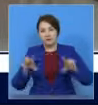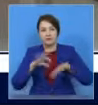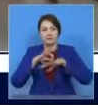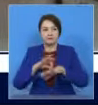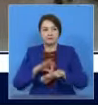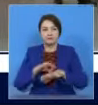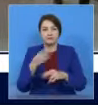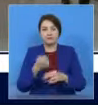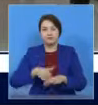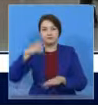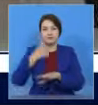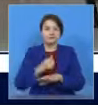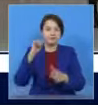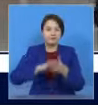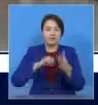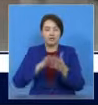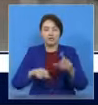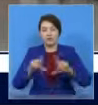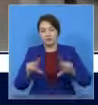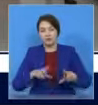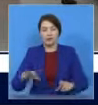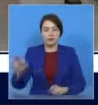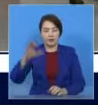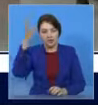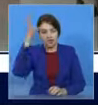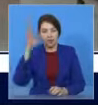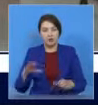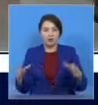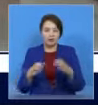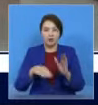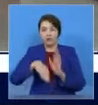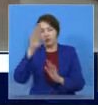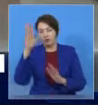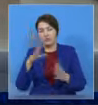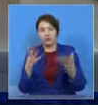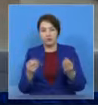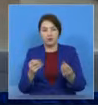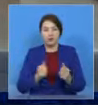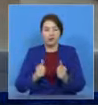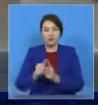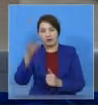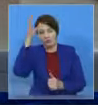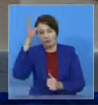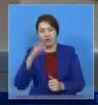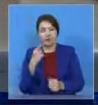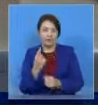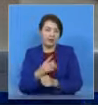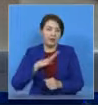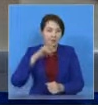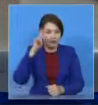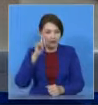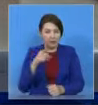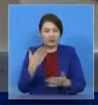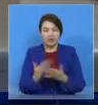басты себебі, бұл мектеп облыс бойынша білім беру ұйымдарының үздігі және озық білім ордасының бірегейі болып